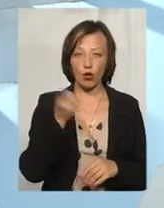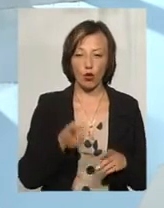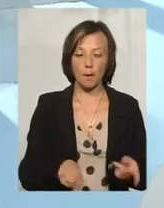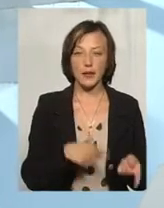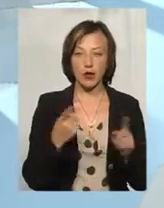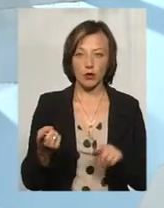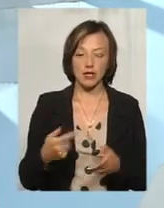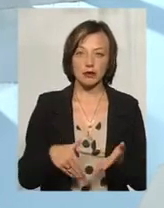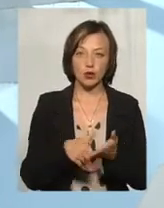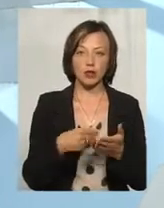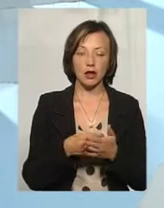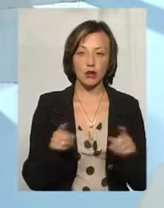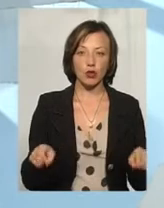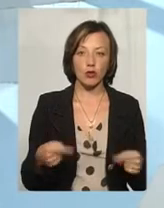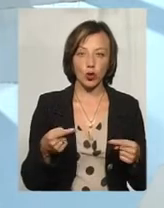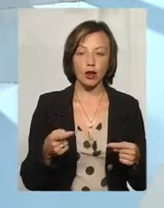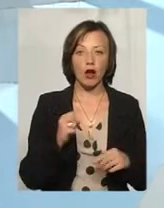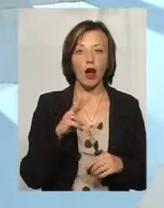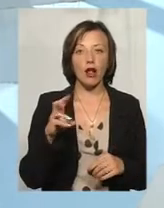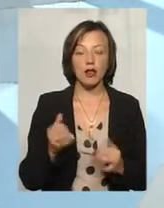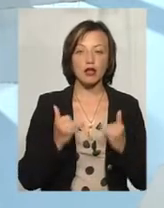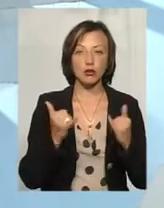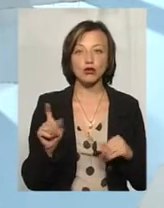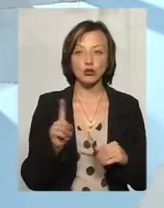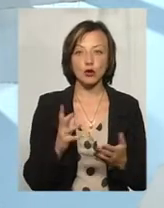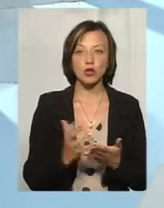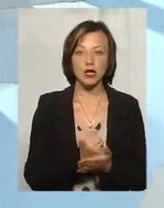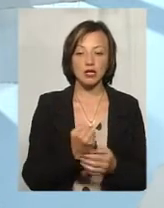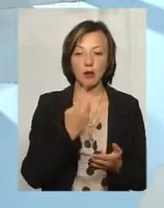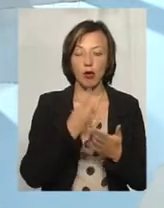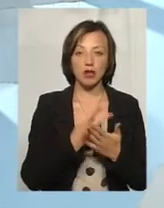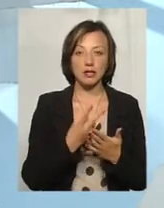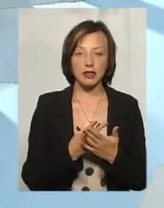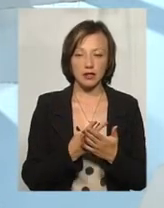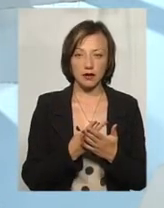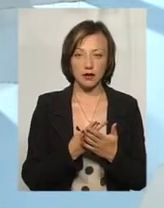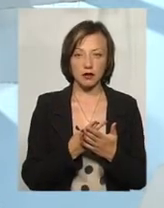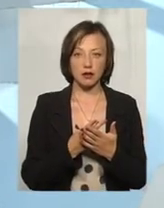на стимулюючі тарифоутворення. Але для того, щоб досягти тих показників,